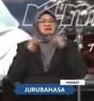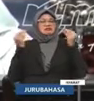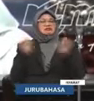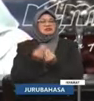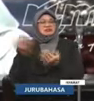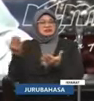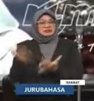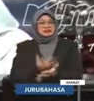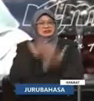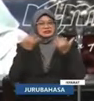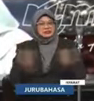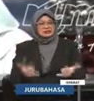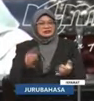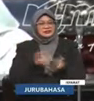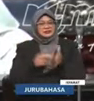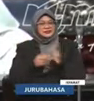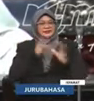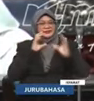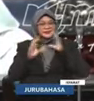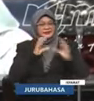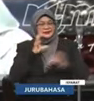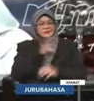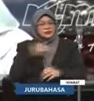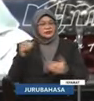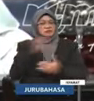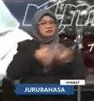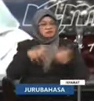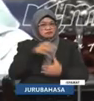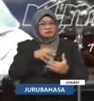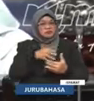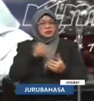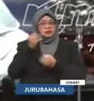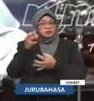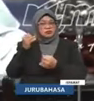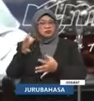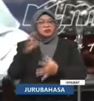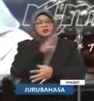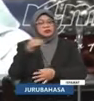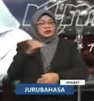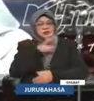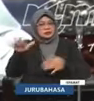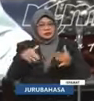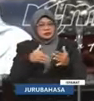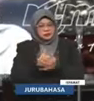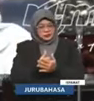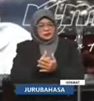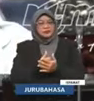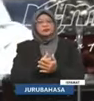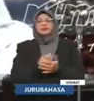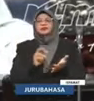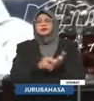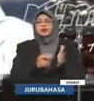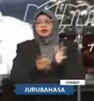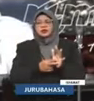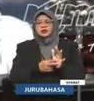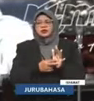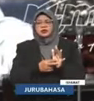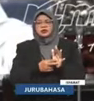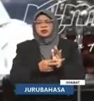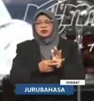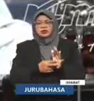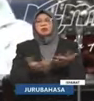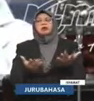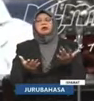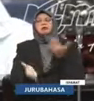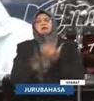masyarakat modern sama Ade dari segi komunikasi sosial perkara maklumat dan sebagainya Canyon juga menjadi